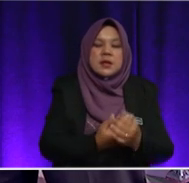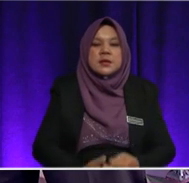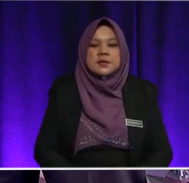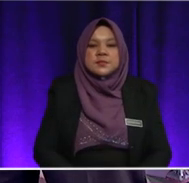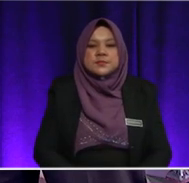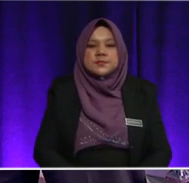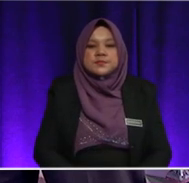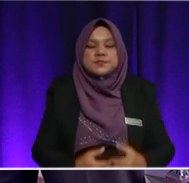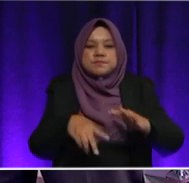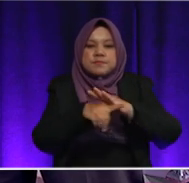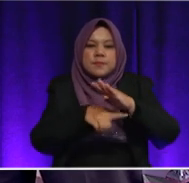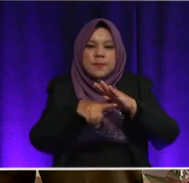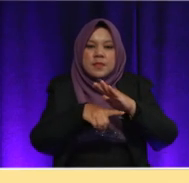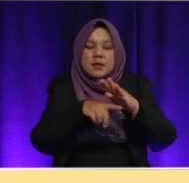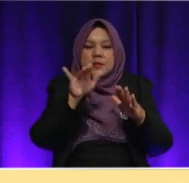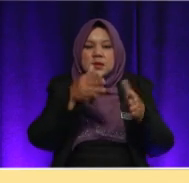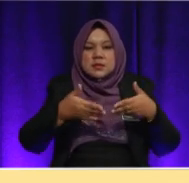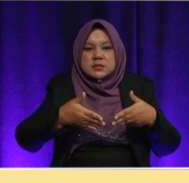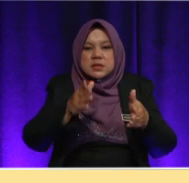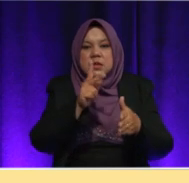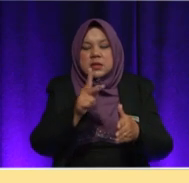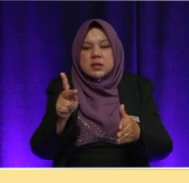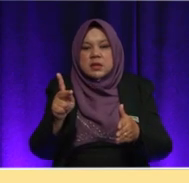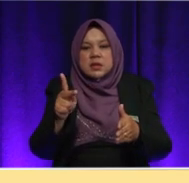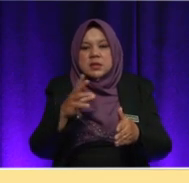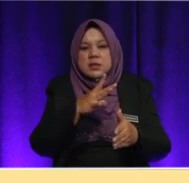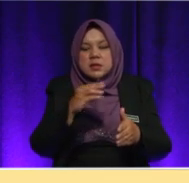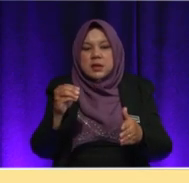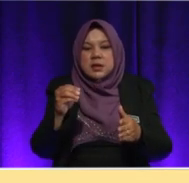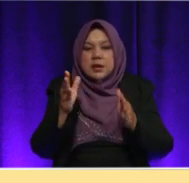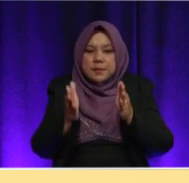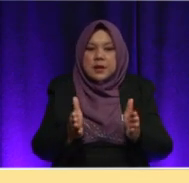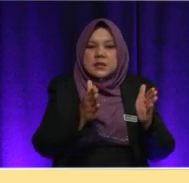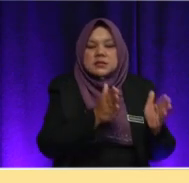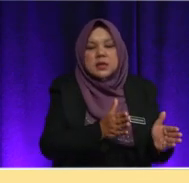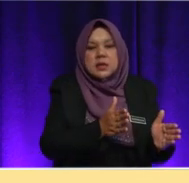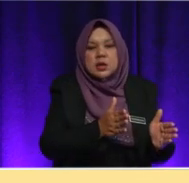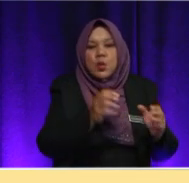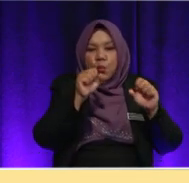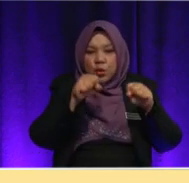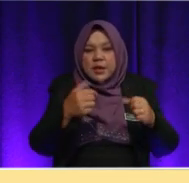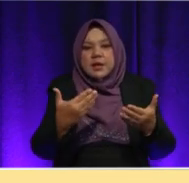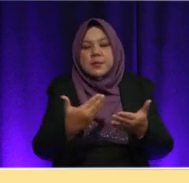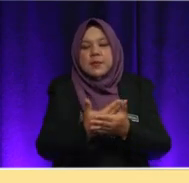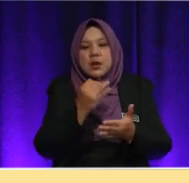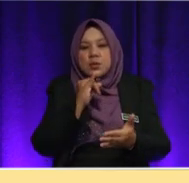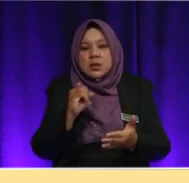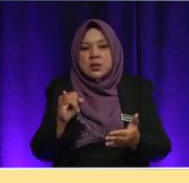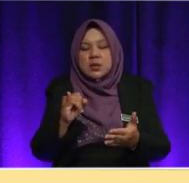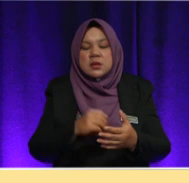oke Ini dasar-dasar yang dijalankan di Indonesia dasar dan pelantikan tenaga boleh diperbarui 2009